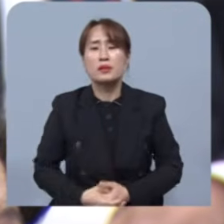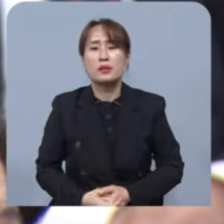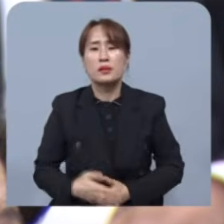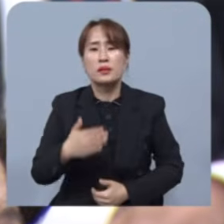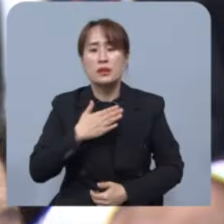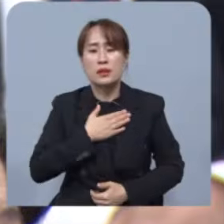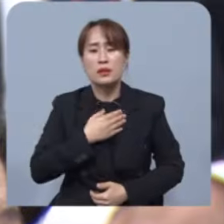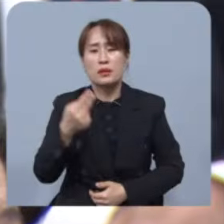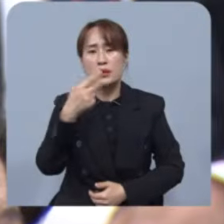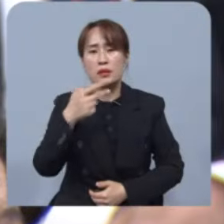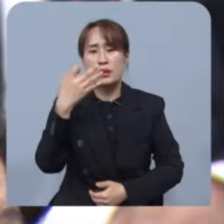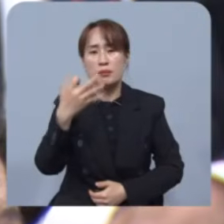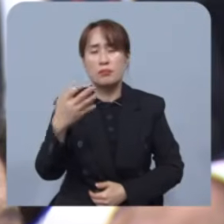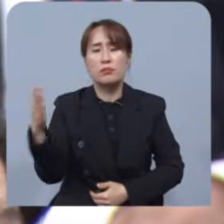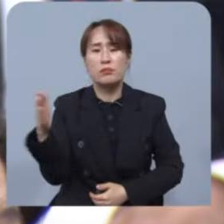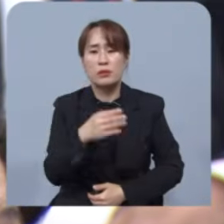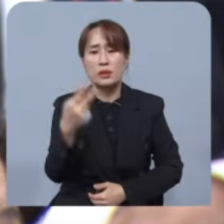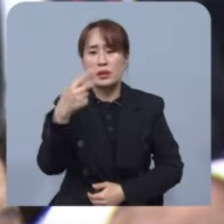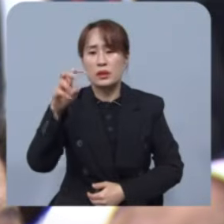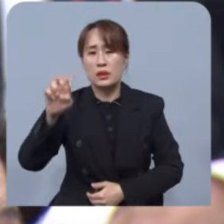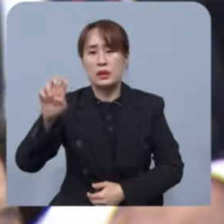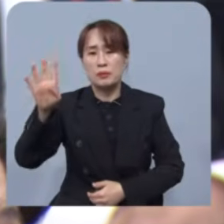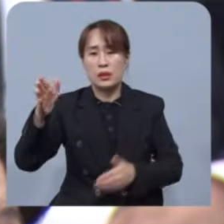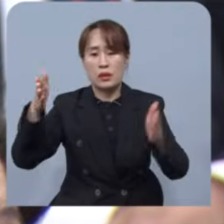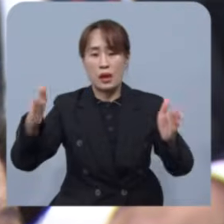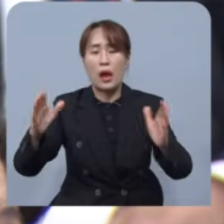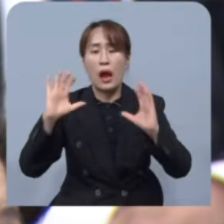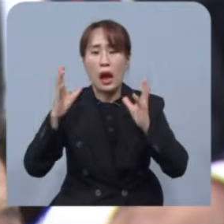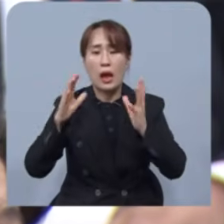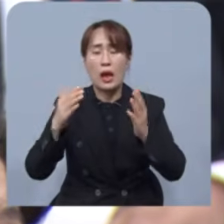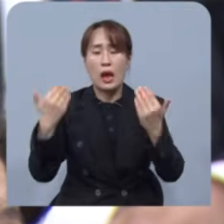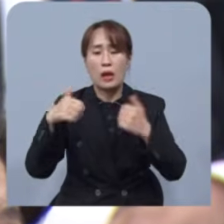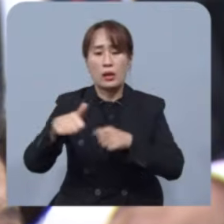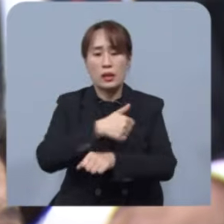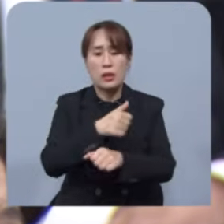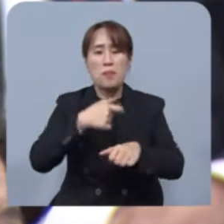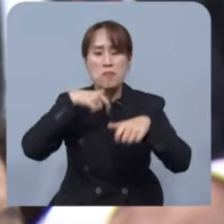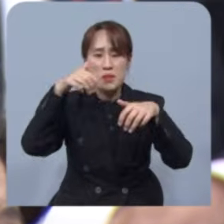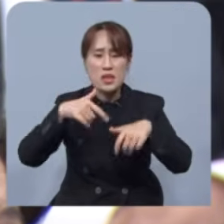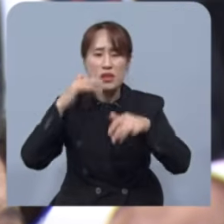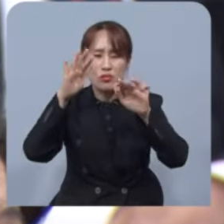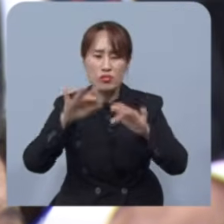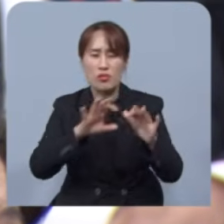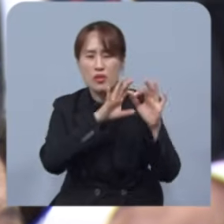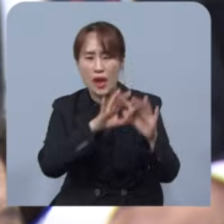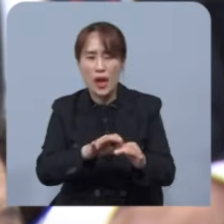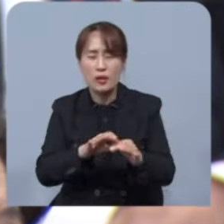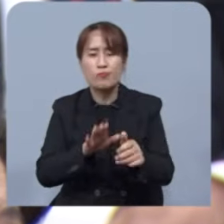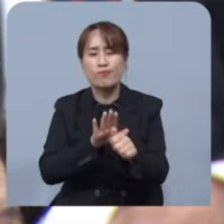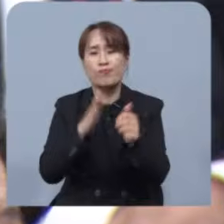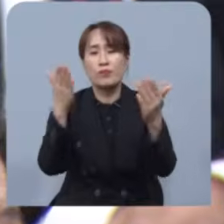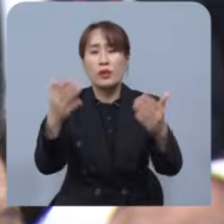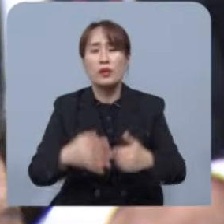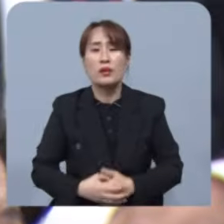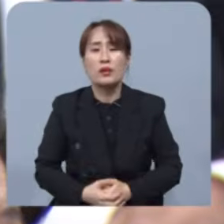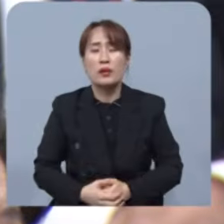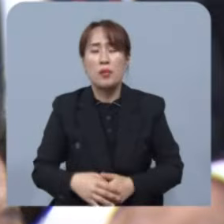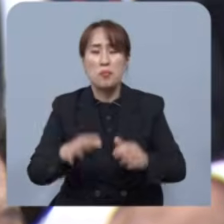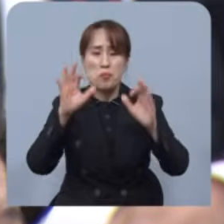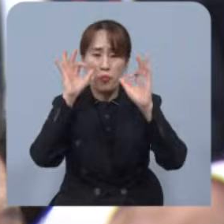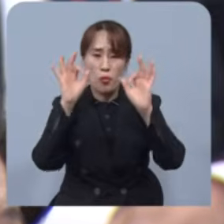제가 2014년부터 24년도까지 아이들 등굣길을 비가 오나 눈이 오나 지켰습니다. 그러다